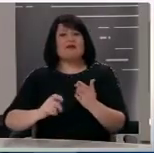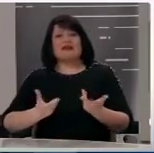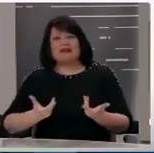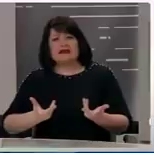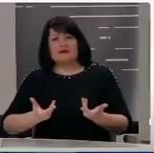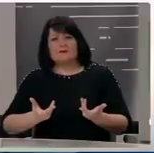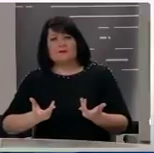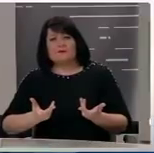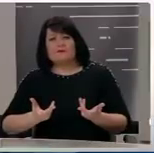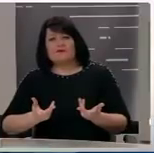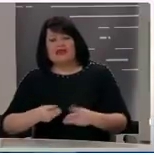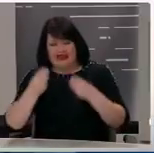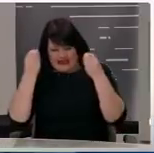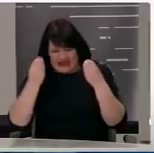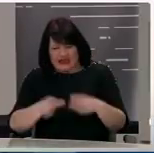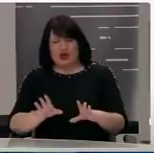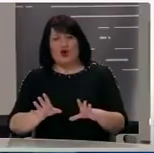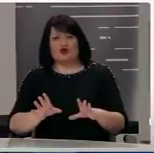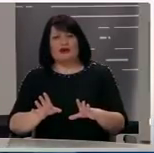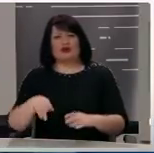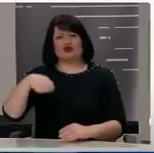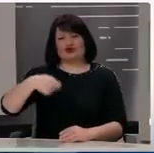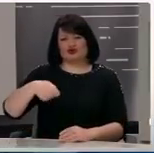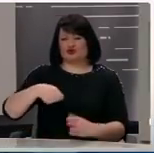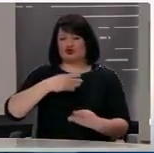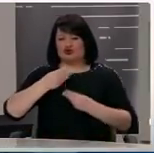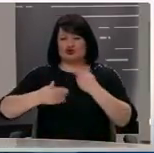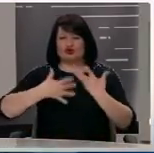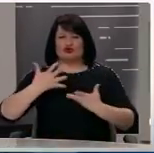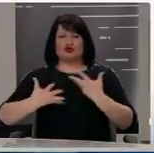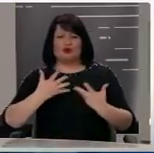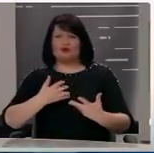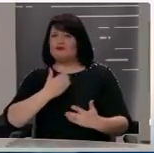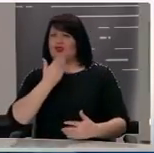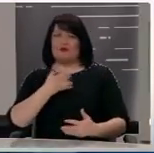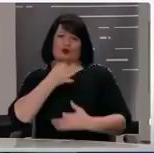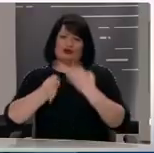που και ο χειρότερος δικολάβος δεν θα μπορούσε να την υποστηρίξει?